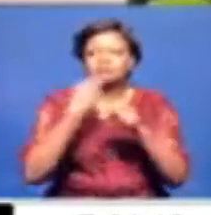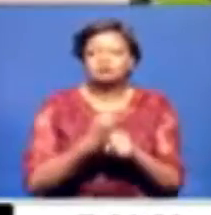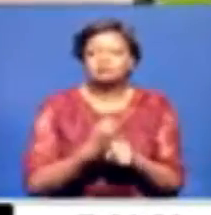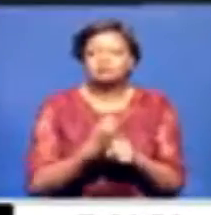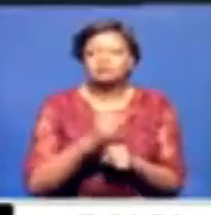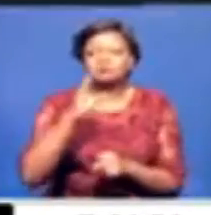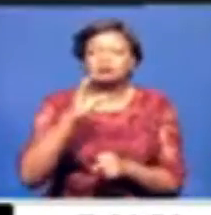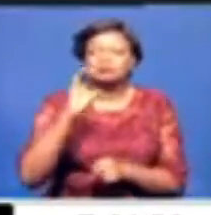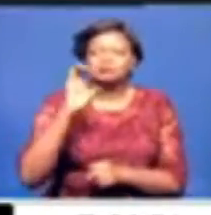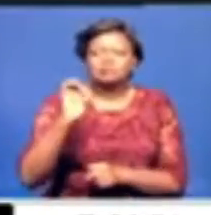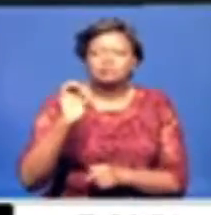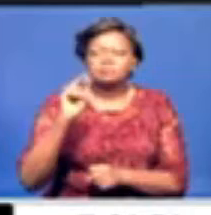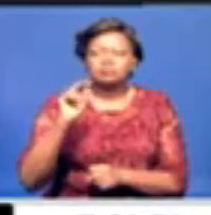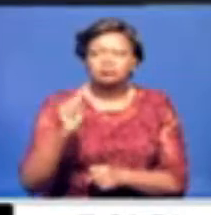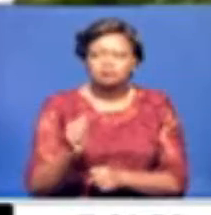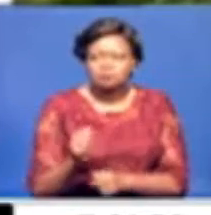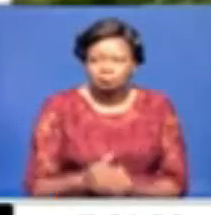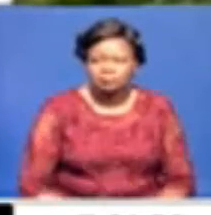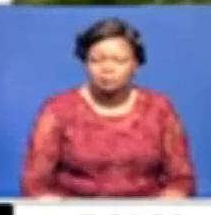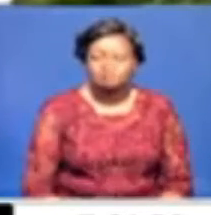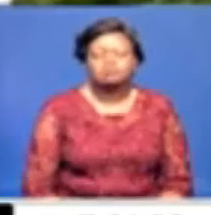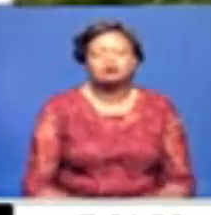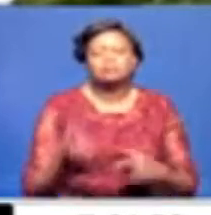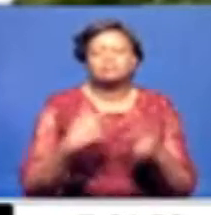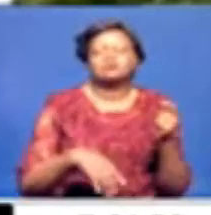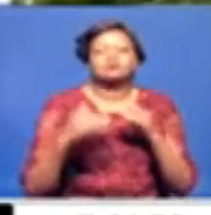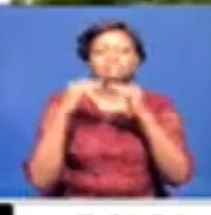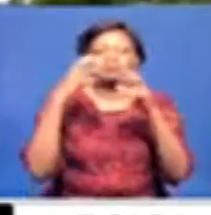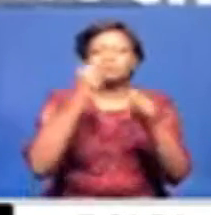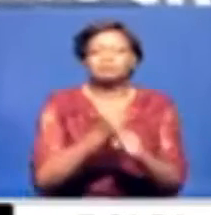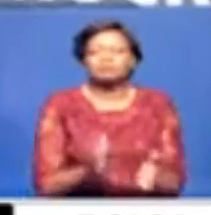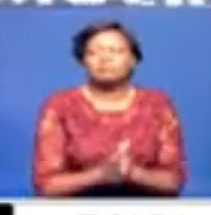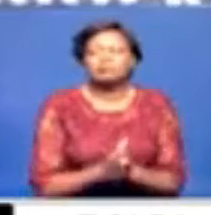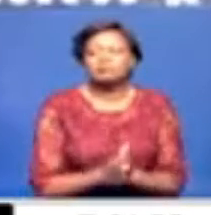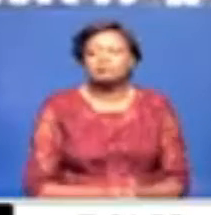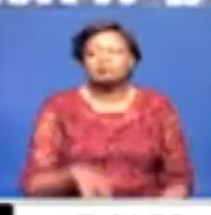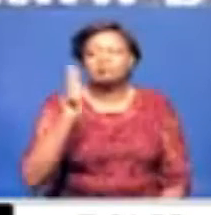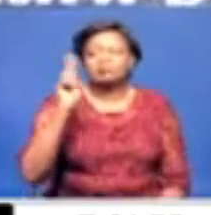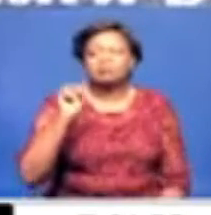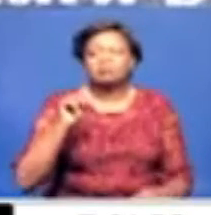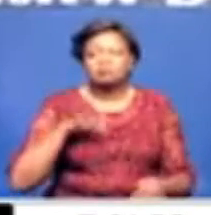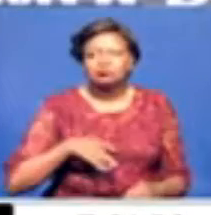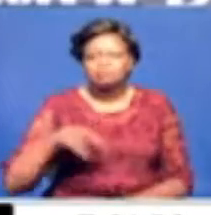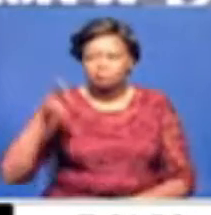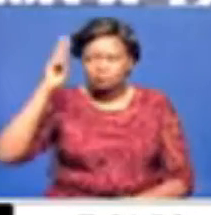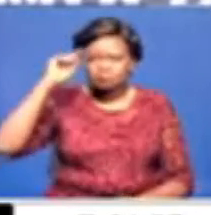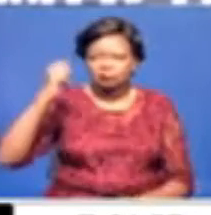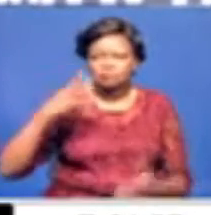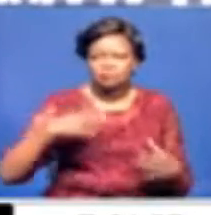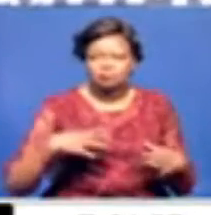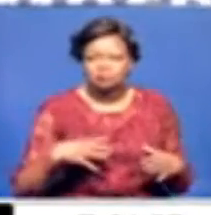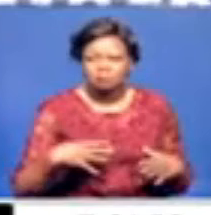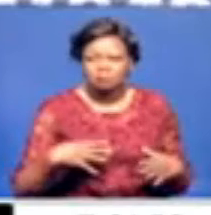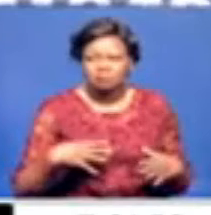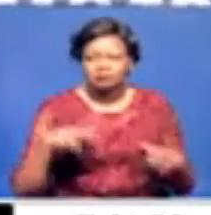Network, hazina ya Democracy Trust na wanawake wa Umoja wa Mataifa. We remind Kenyans to